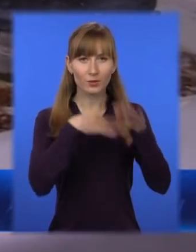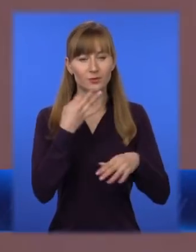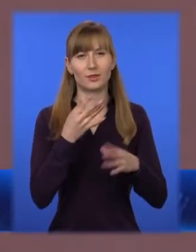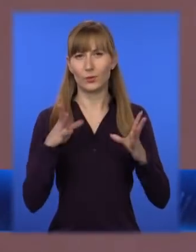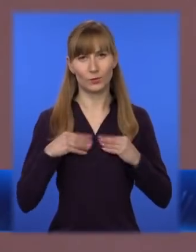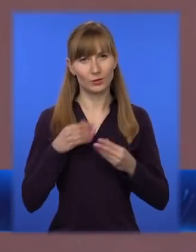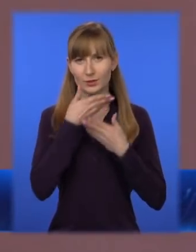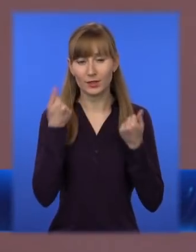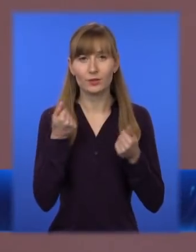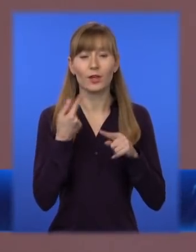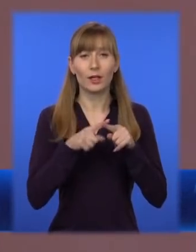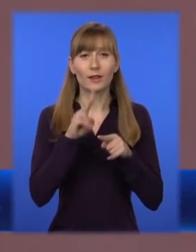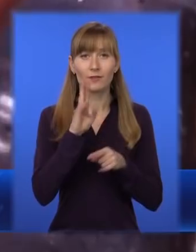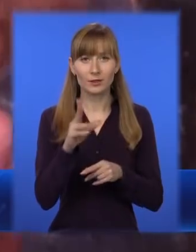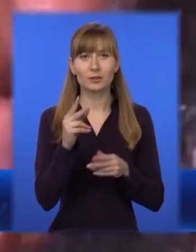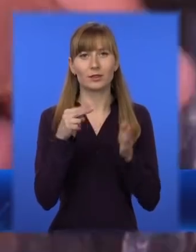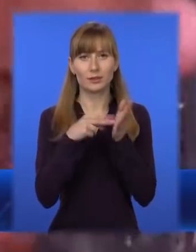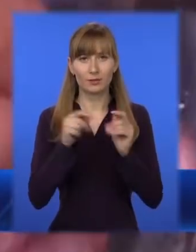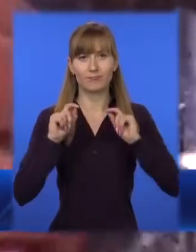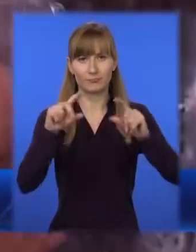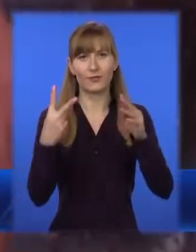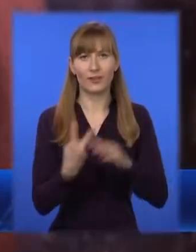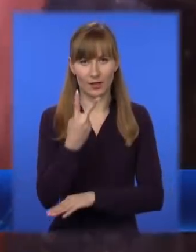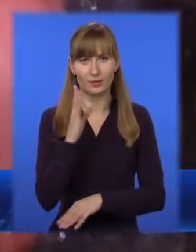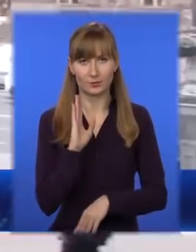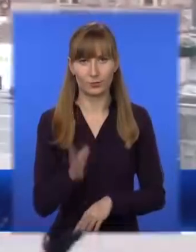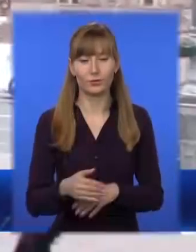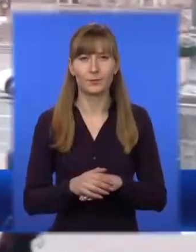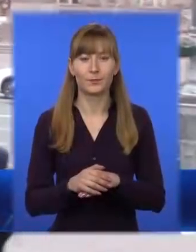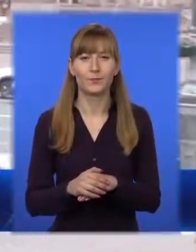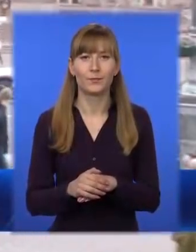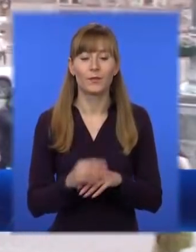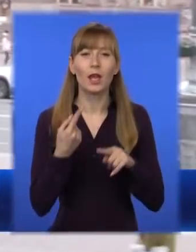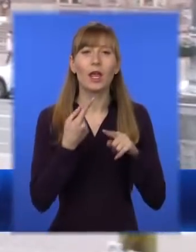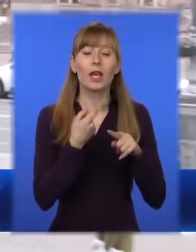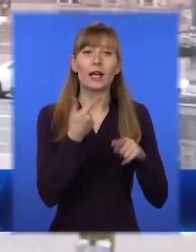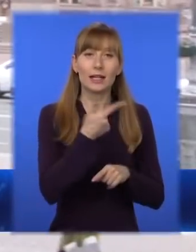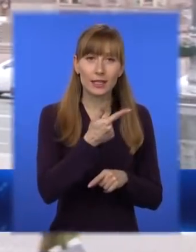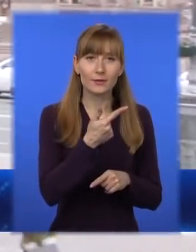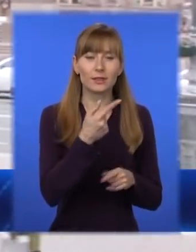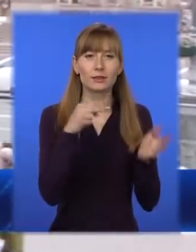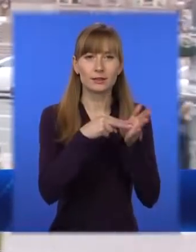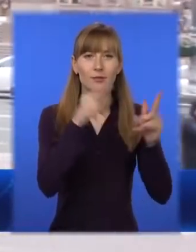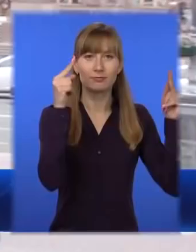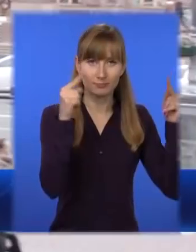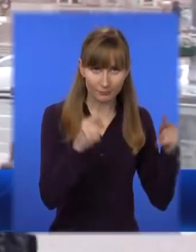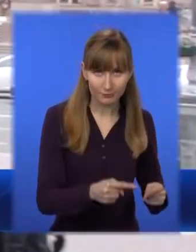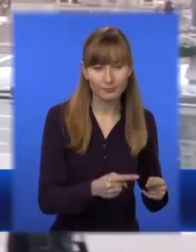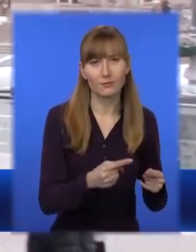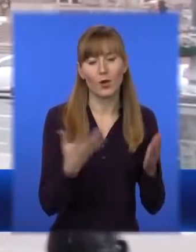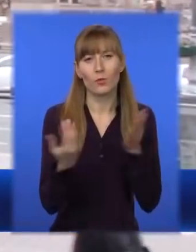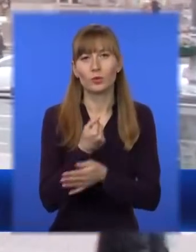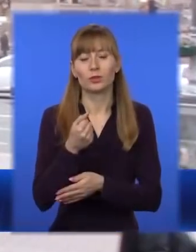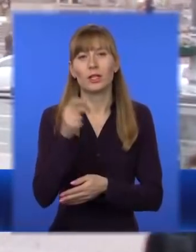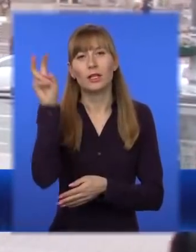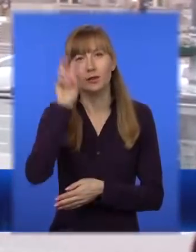Невтішний прогноз. Комуналка може подорожчати удвічі цьогоріч. Уряд запланував девальвацію гривні, а це здорожчання іноземних